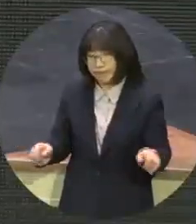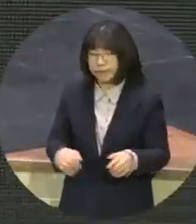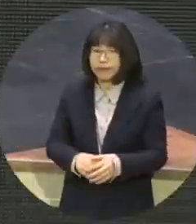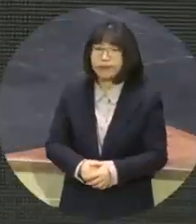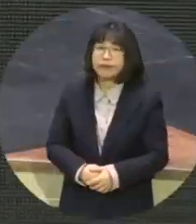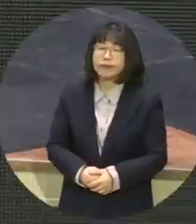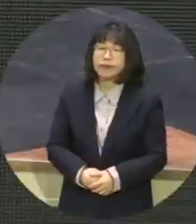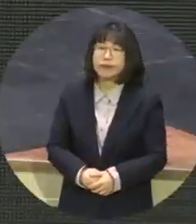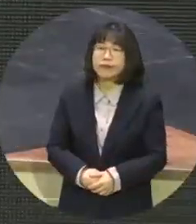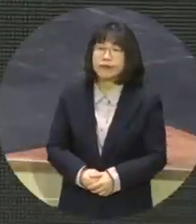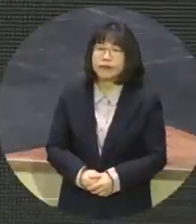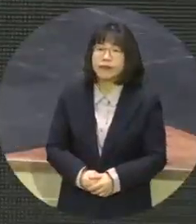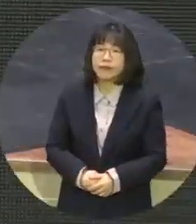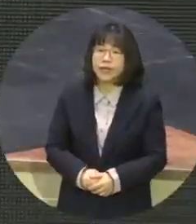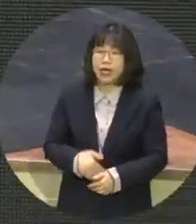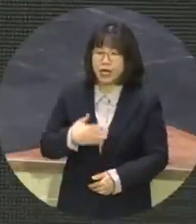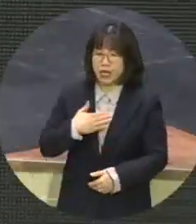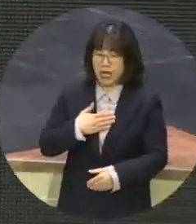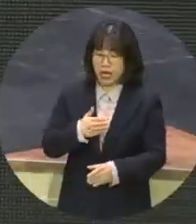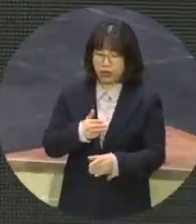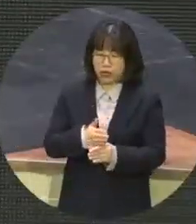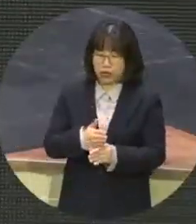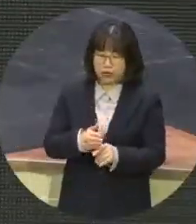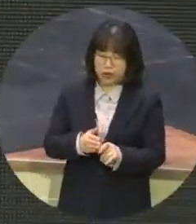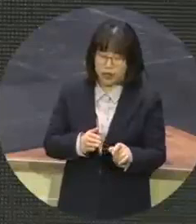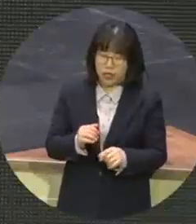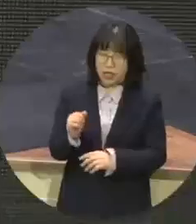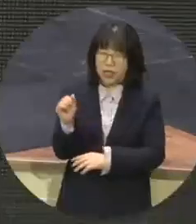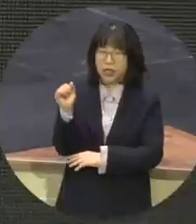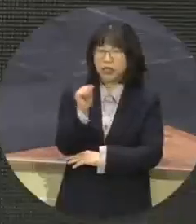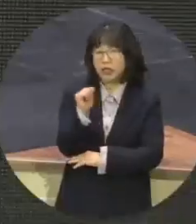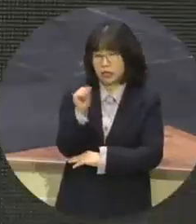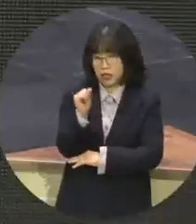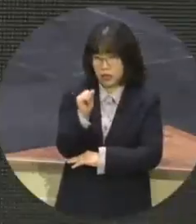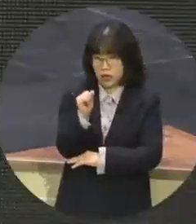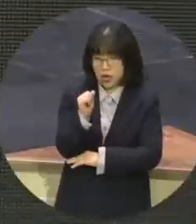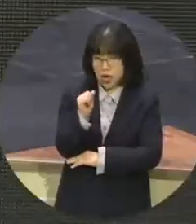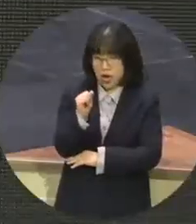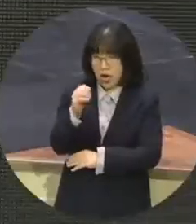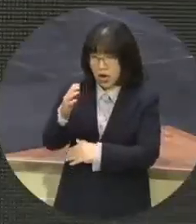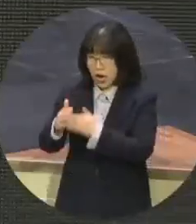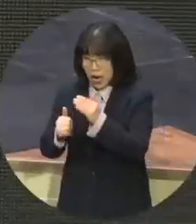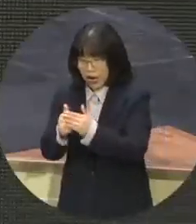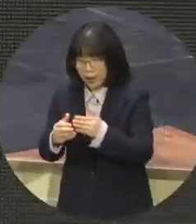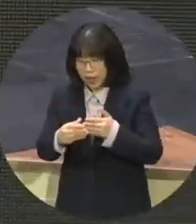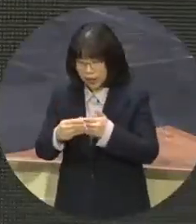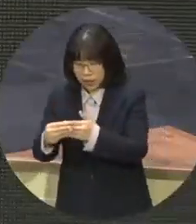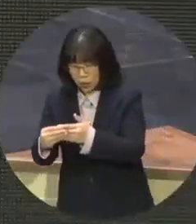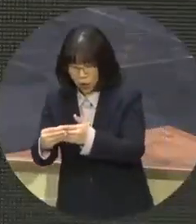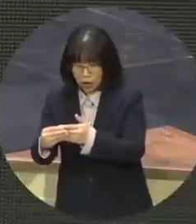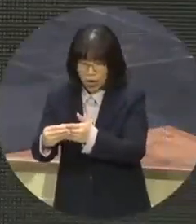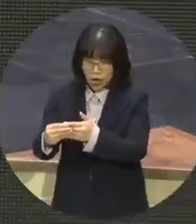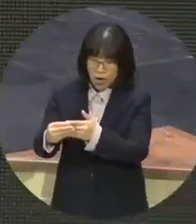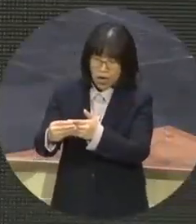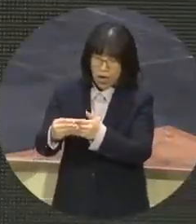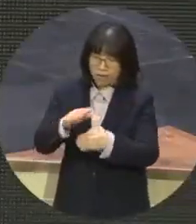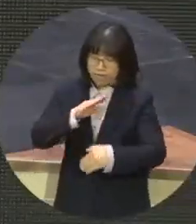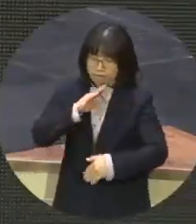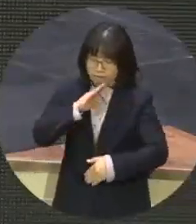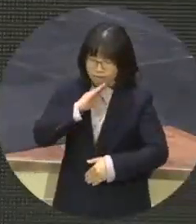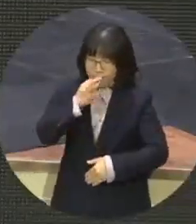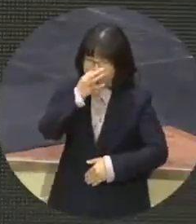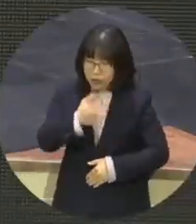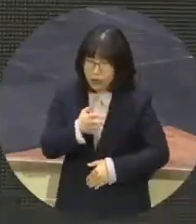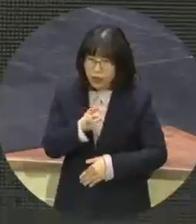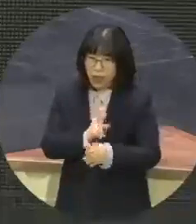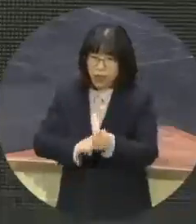인본주의, 나 중심. 성령보다 앞서가라는 조급함이 바로 인본주의예요. 기다릴